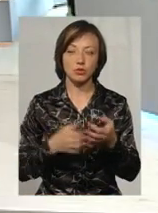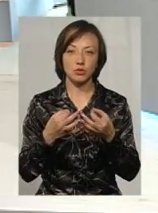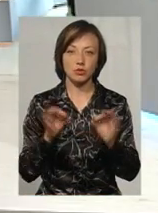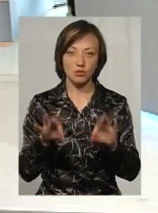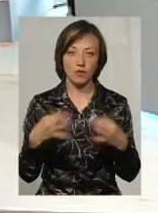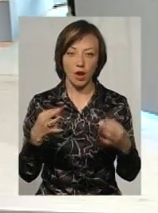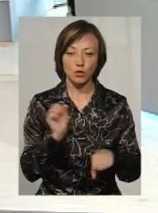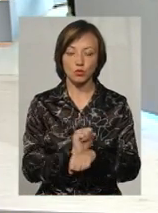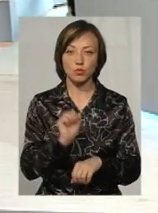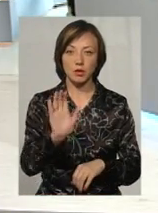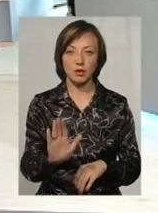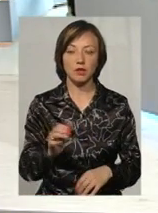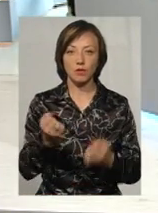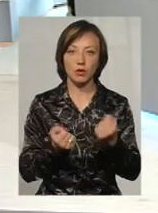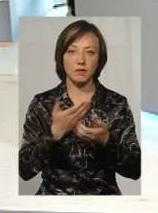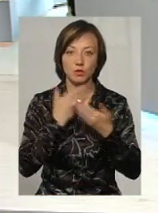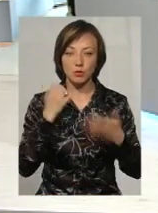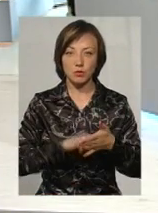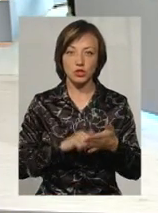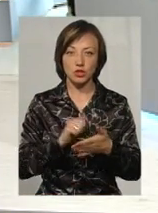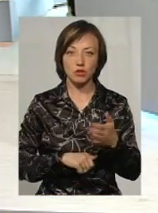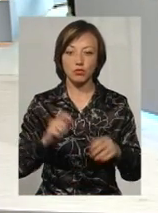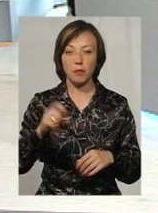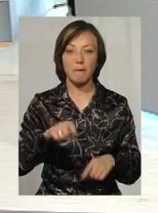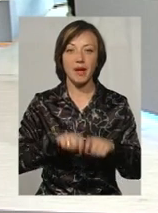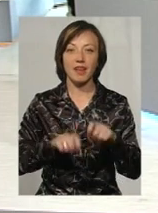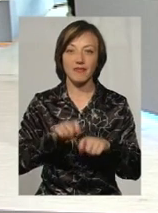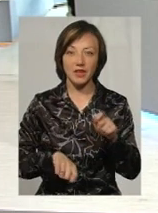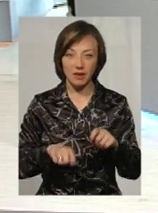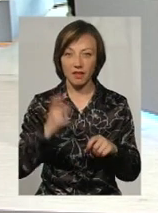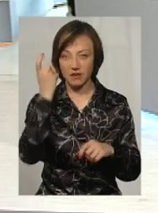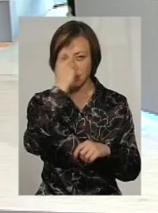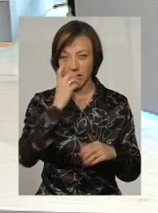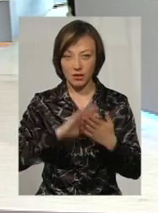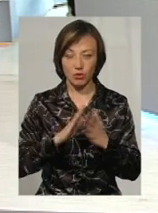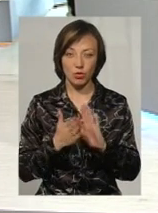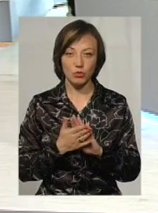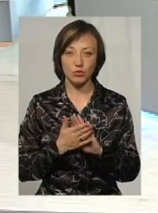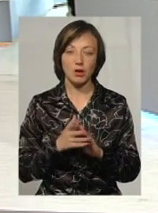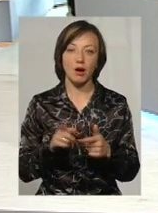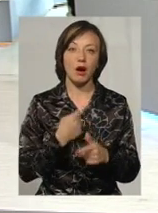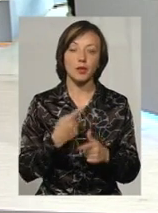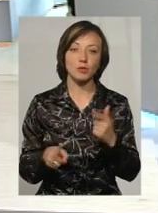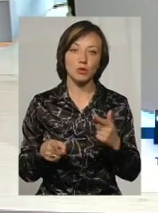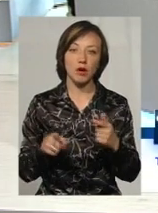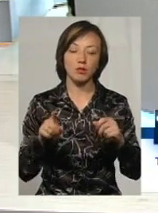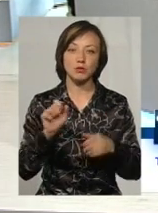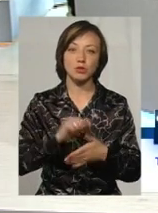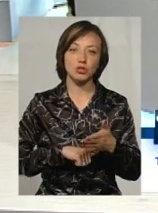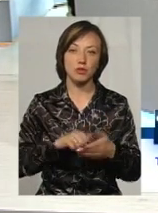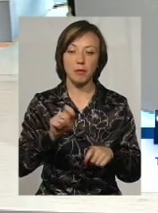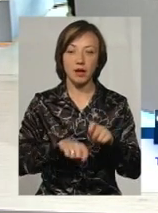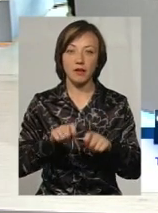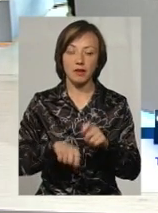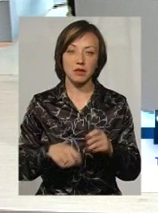зупинити водія. І відсутність причини зупинити, щоб перевірити водія на стан алкогольного сп'яніння, або причина